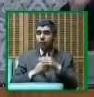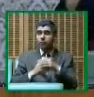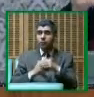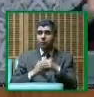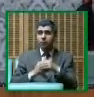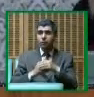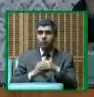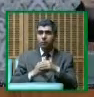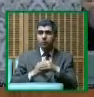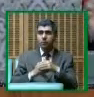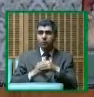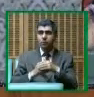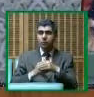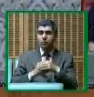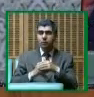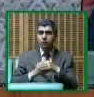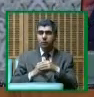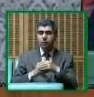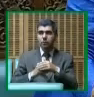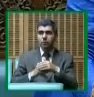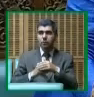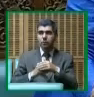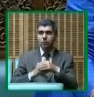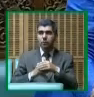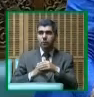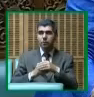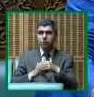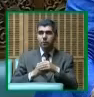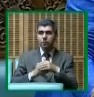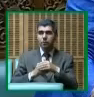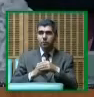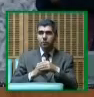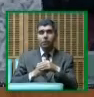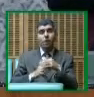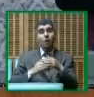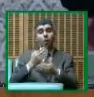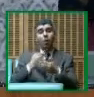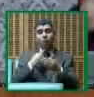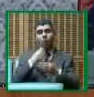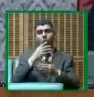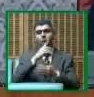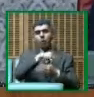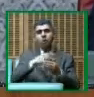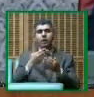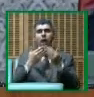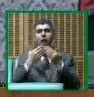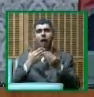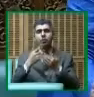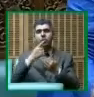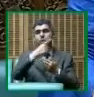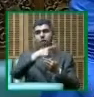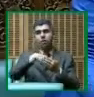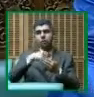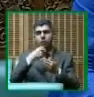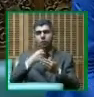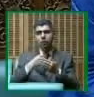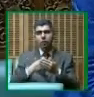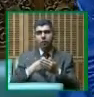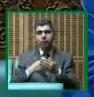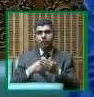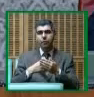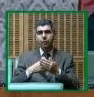حبس، ما كان سرح. نقرأ الفاتحة على الناس اللي قرينا الفاتحة في بداية الجلسة السيد المستشار. إلى كان